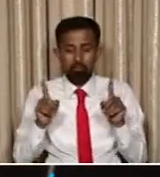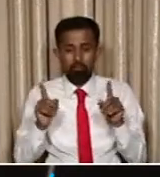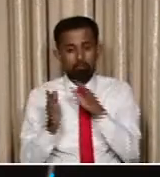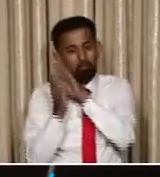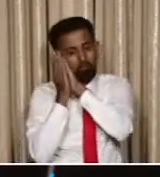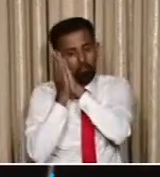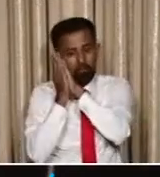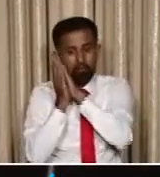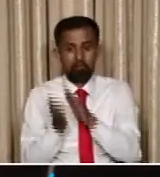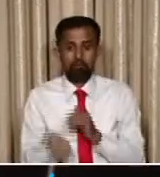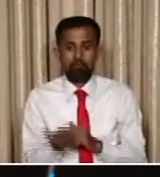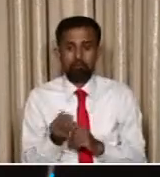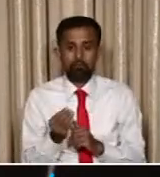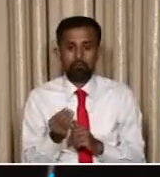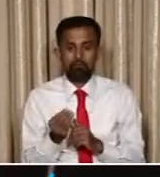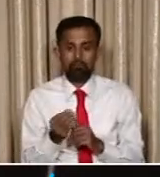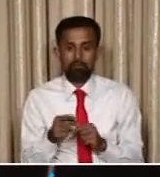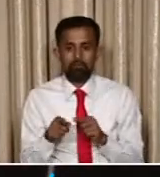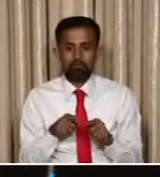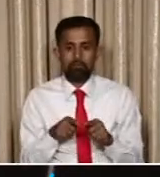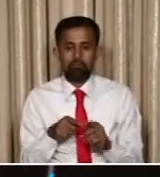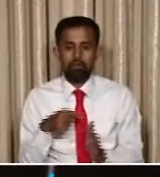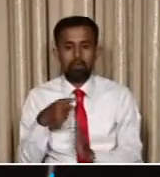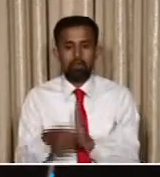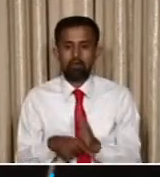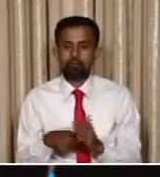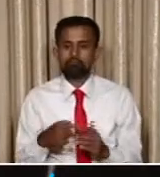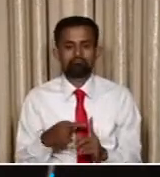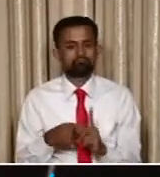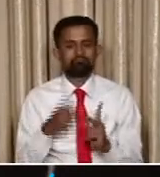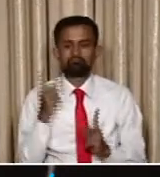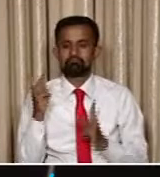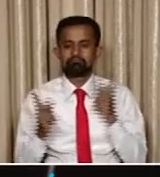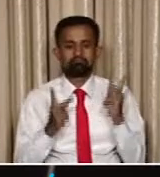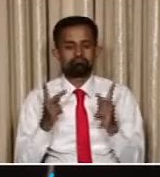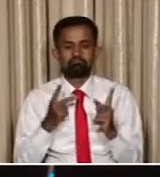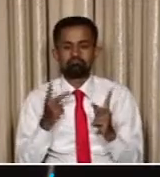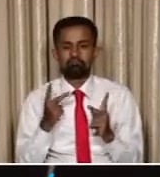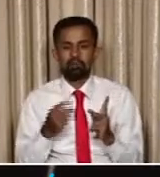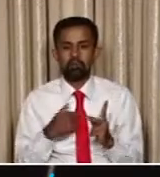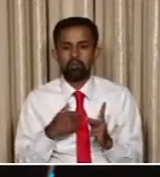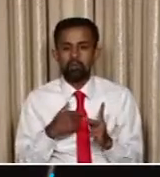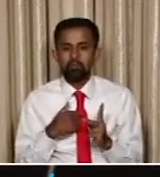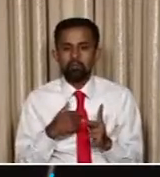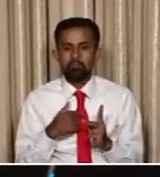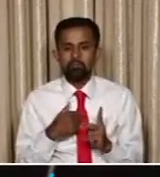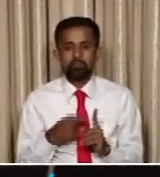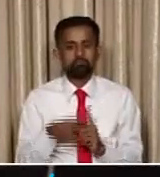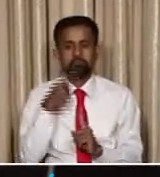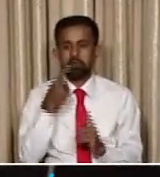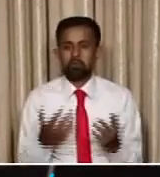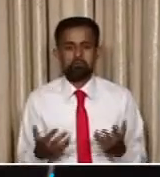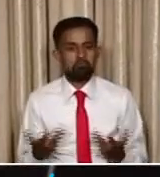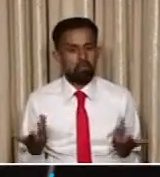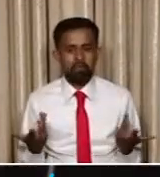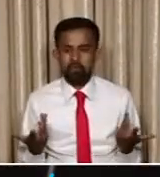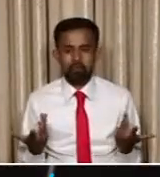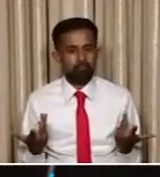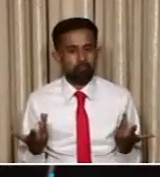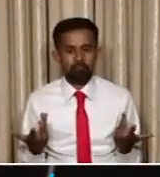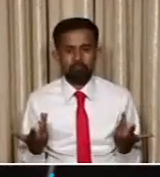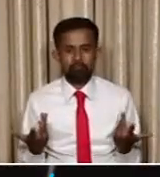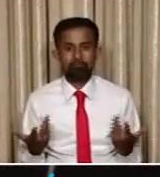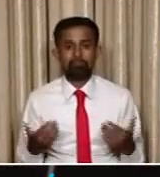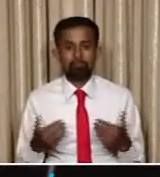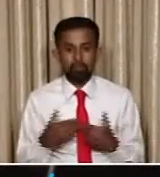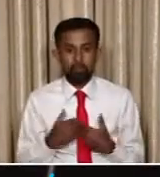කියලා ඇඳට ගිහිල්ලා එහෙමනම් ඉතින් මේ ලංකාව කවදාවත් සංචාරකින්ගෙන් අපිට රෙවෙනියු එකක් ගන්න බැරි වෙයි ඒ හින්දා අපි